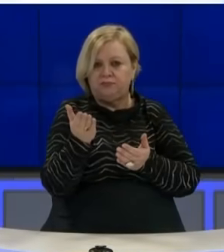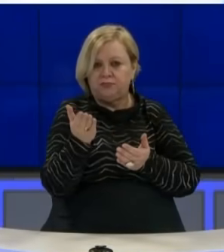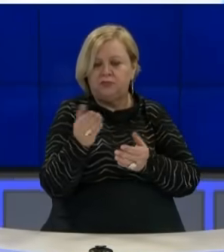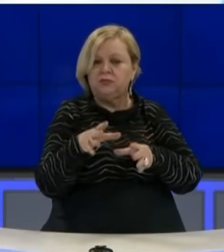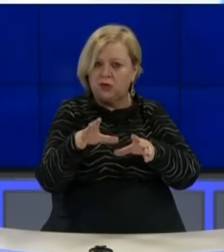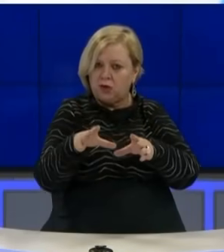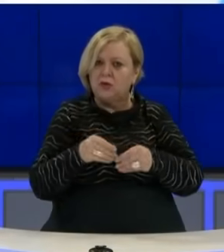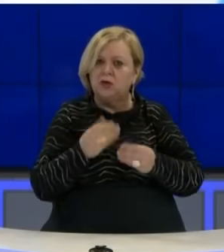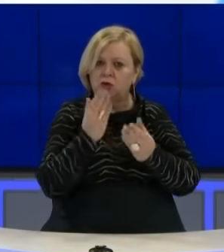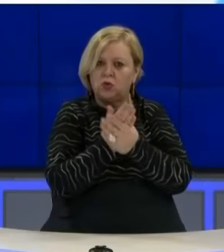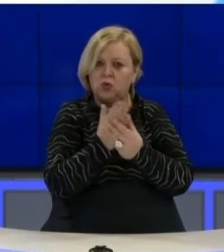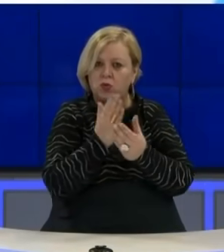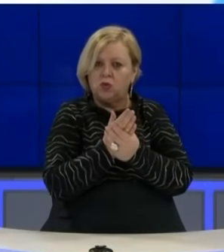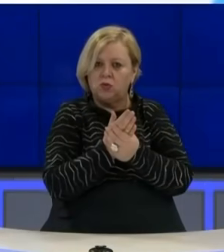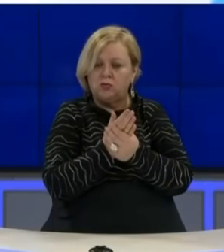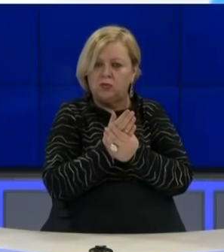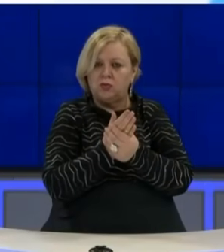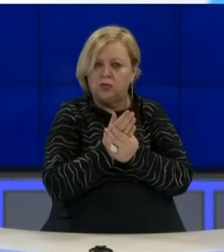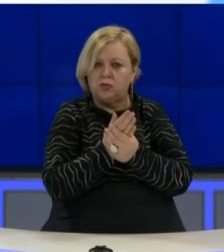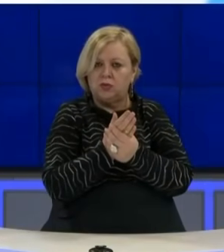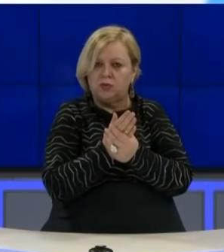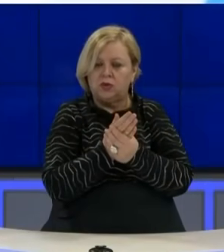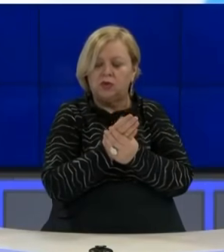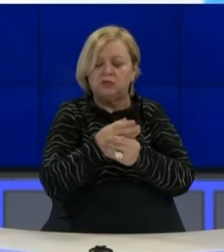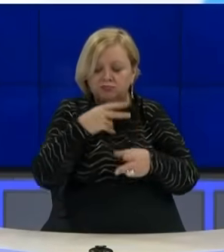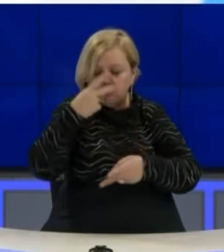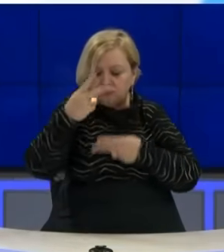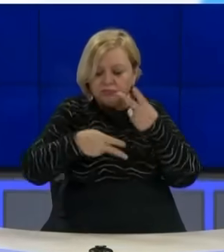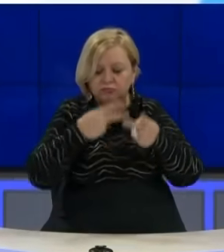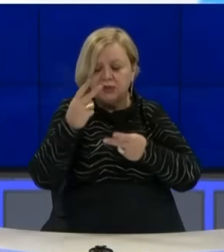pranon dokumentet, i verifikon, i